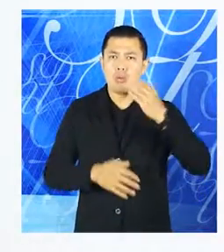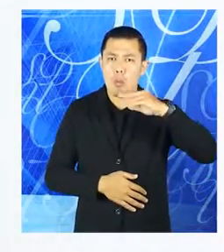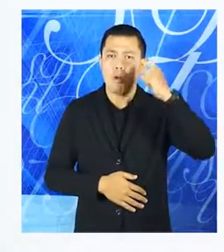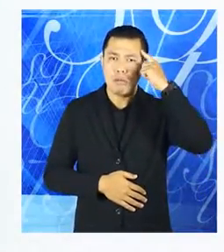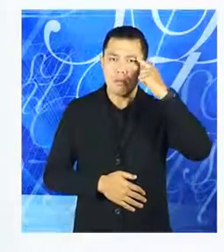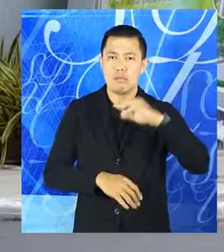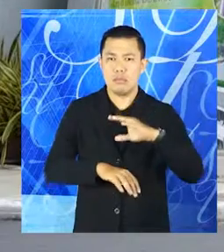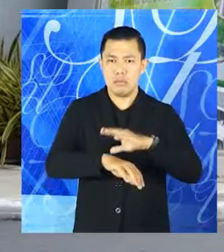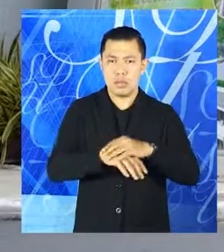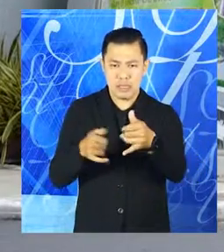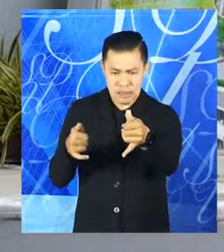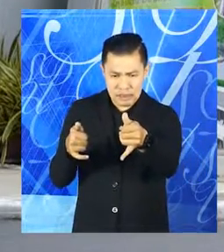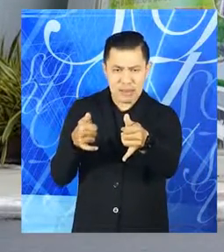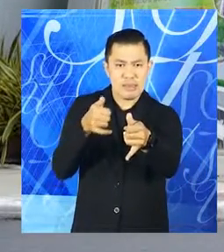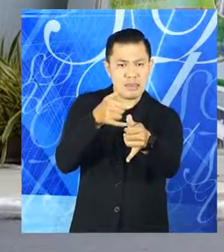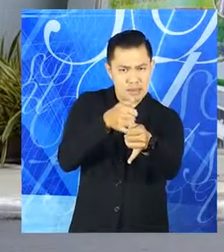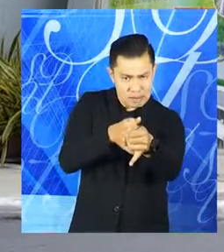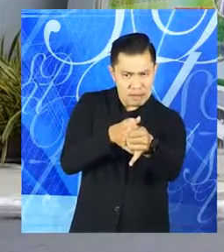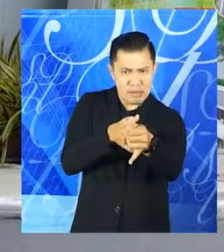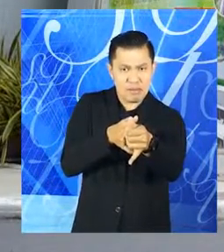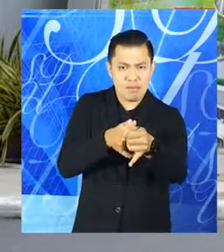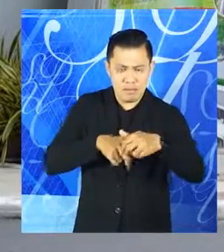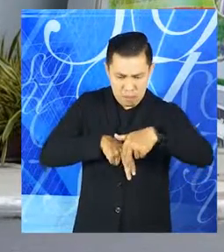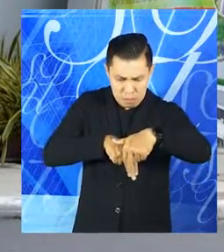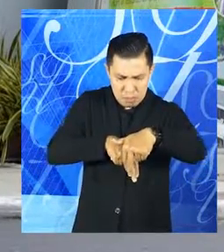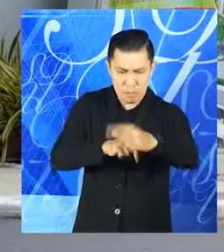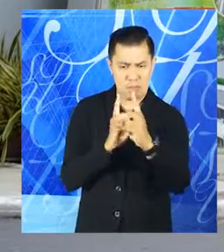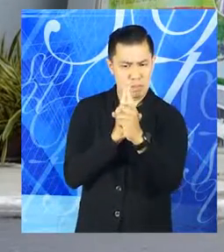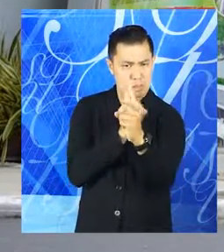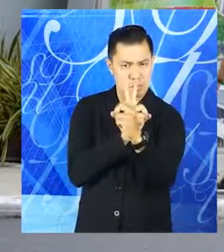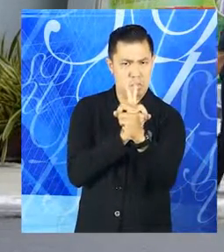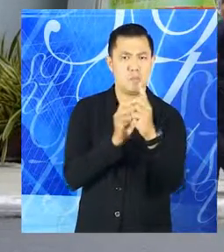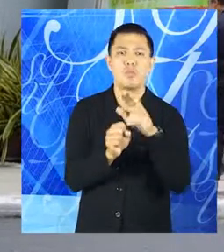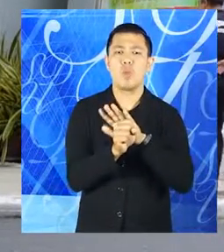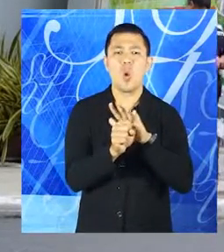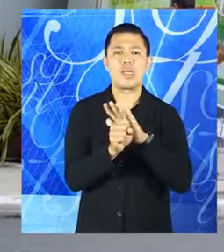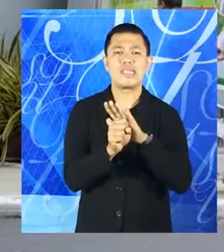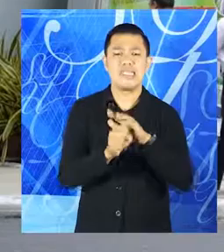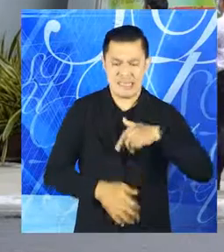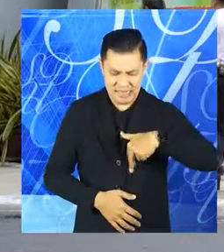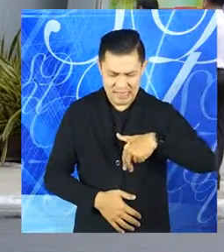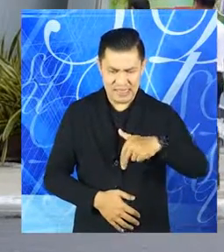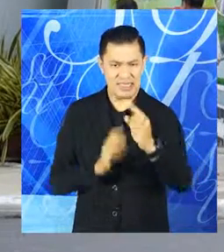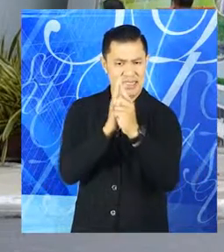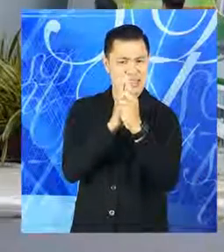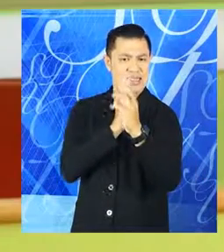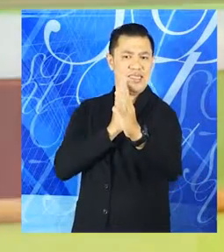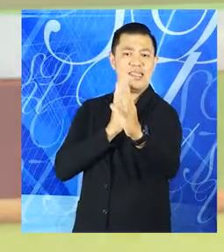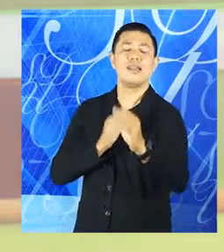จะเลื่อนตัวให้ตรงกับผู้นำทางคือสามารถเดินเรียงหนึ่ง